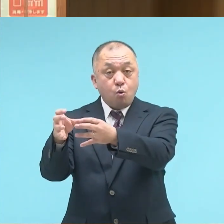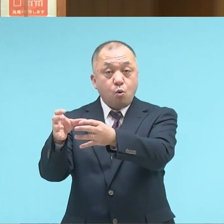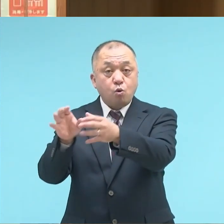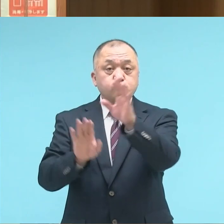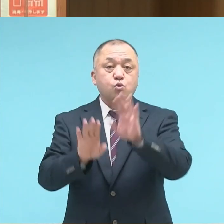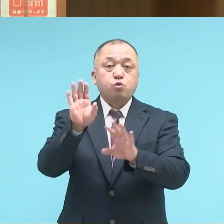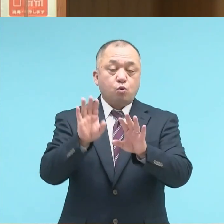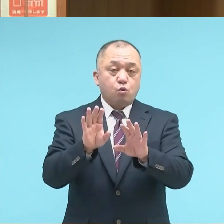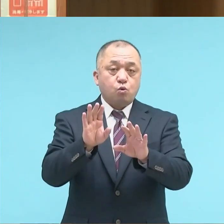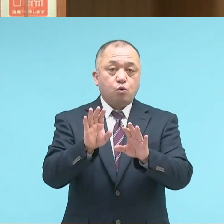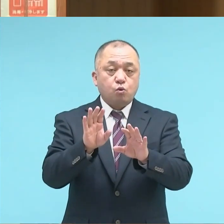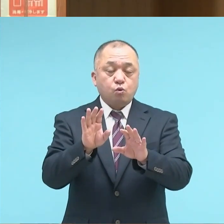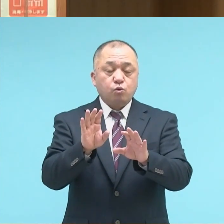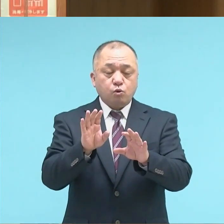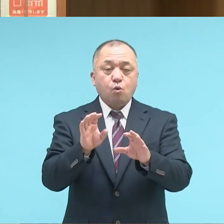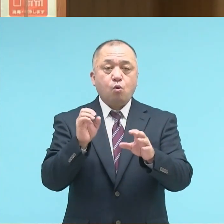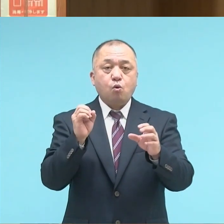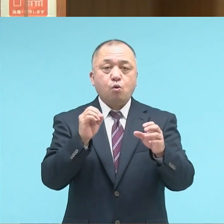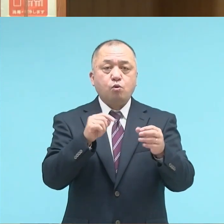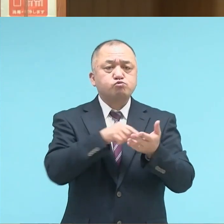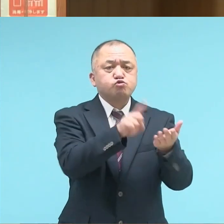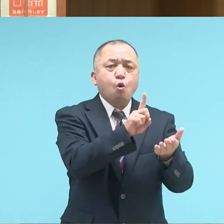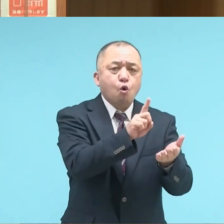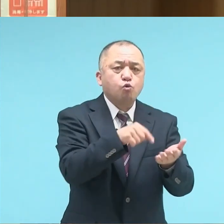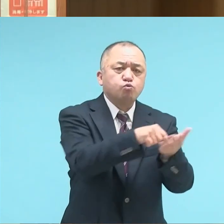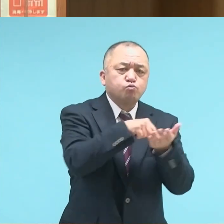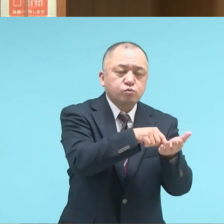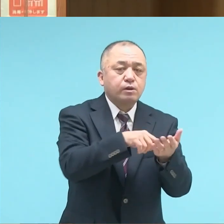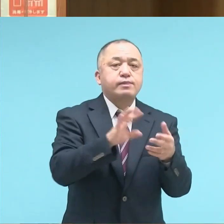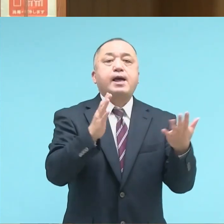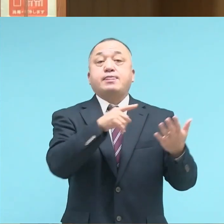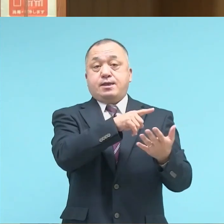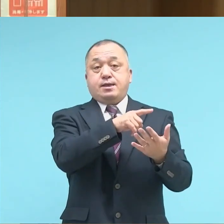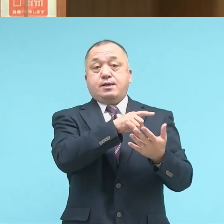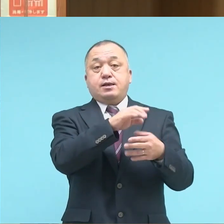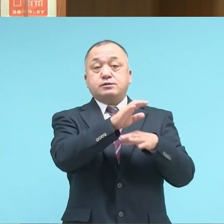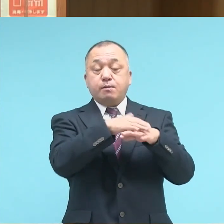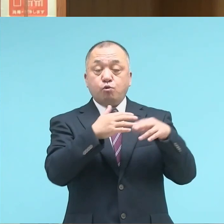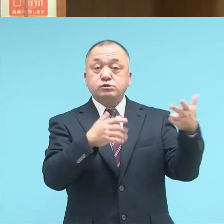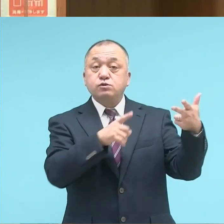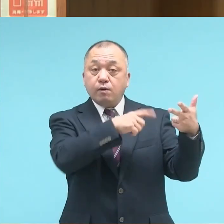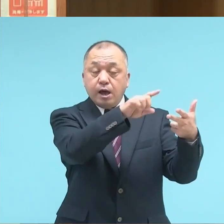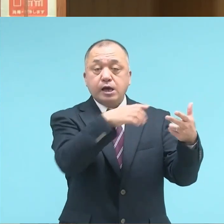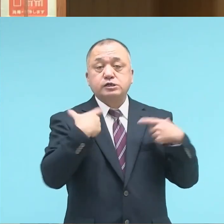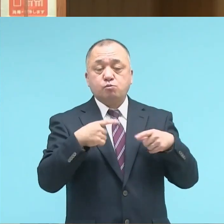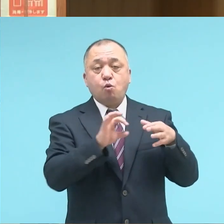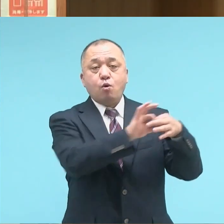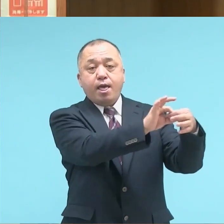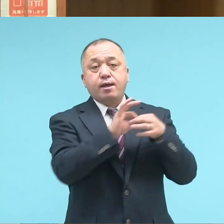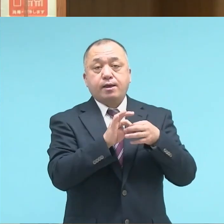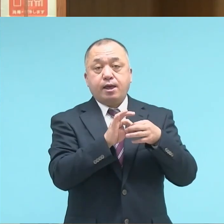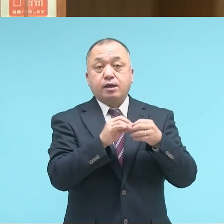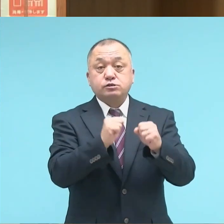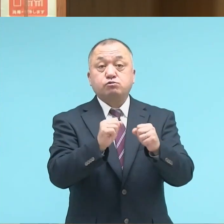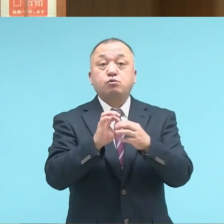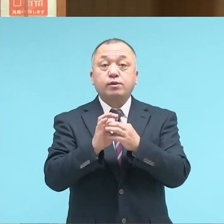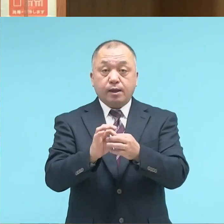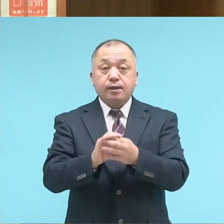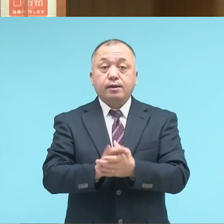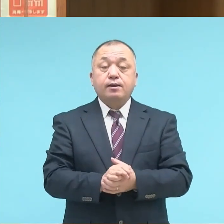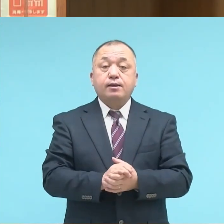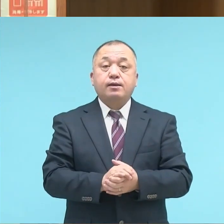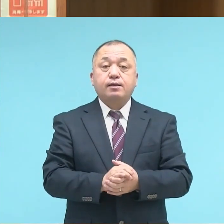ですが、まあ、旭川もそうですが、札幌もですね、絶えず我々は連携を取ってますので、そういった中では今派